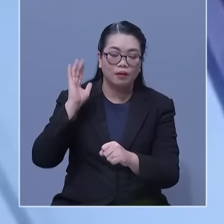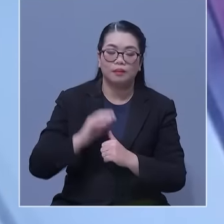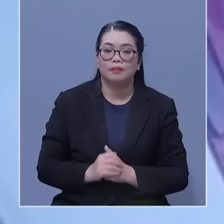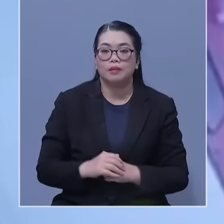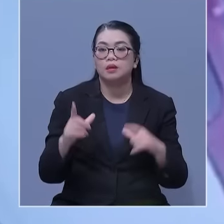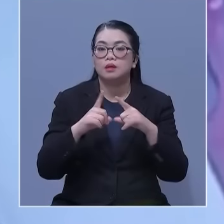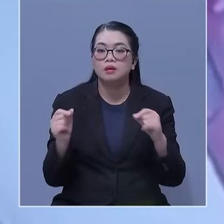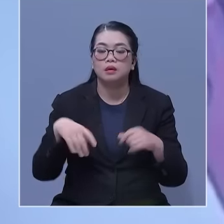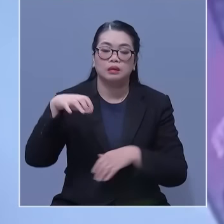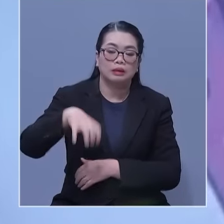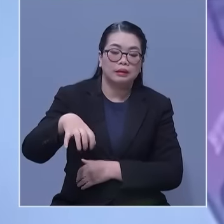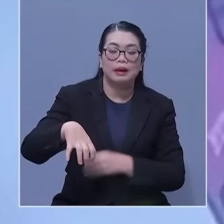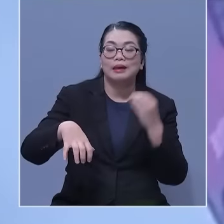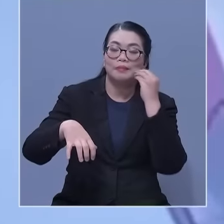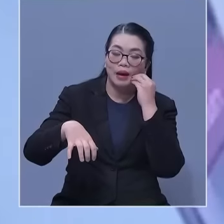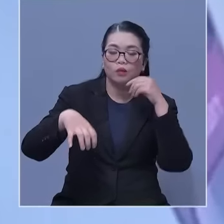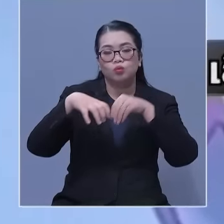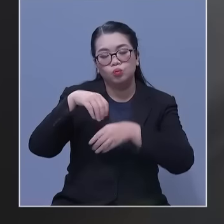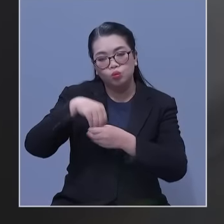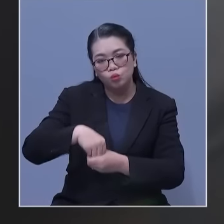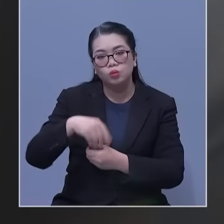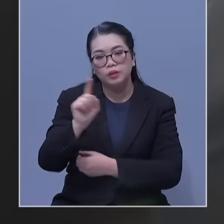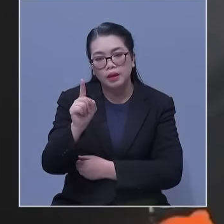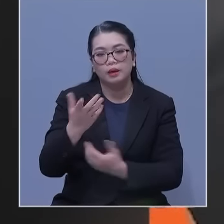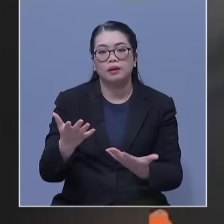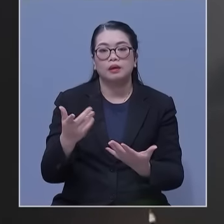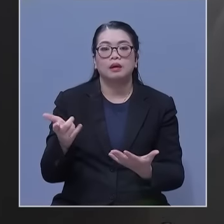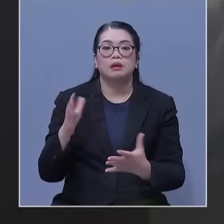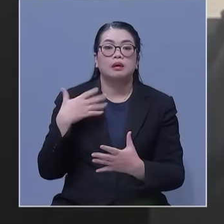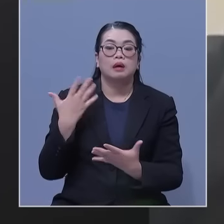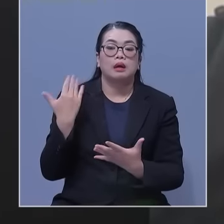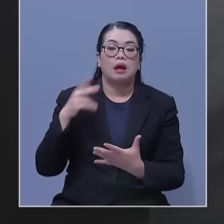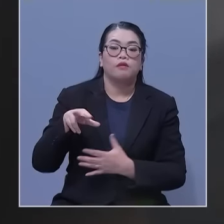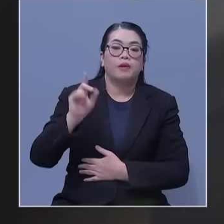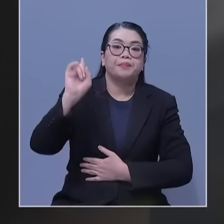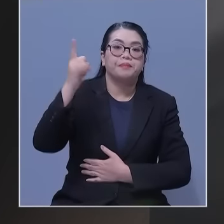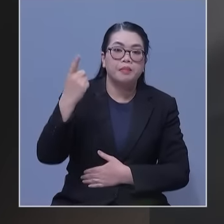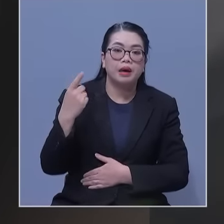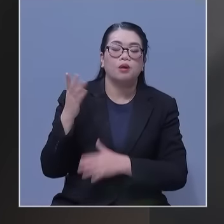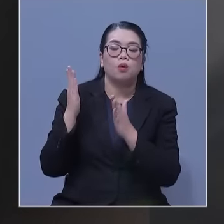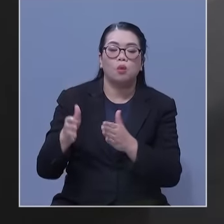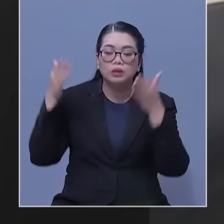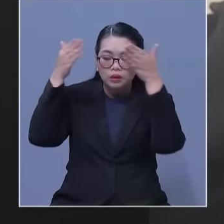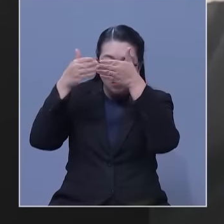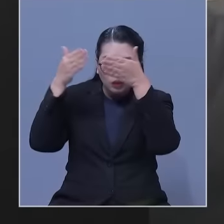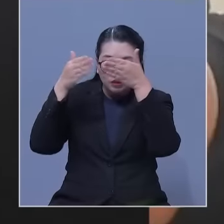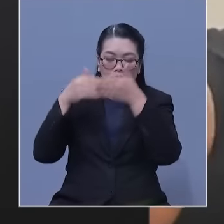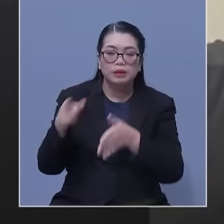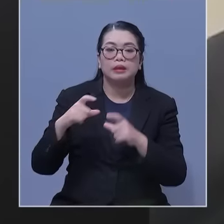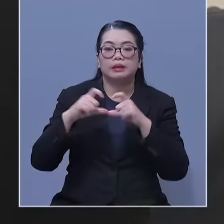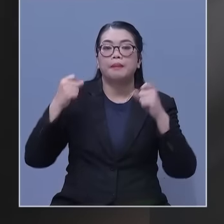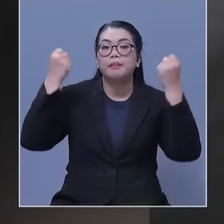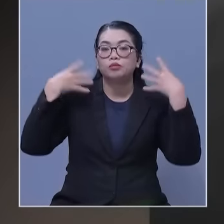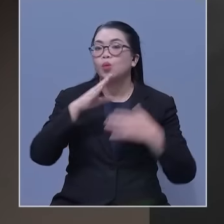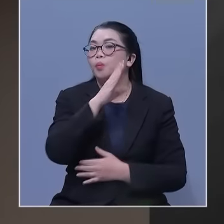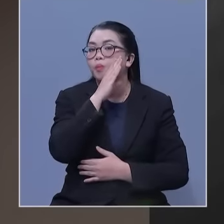เรื่องถิ่นที่อยู่อาศัยของเสี่ยแป้งเนี่ยยิ่งชัดขึ้นหลังจากเสี่ยแป้งไปมีแฟนใหม่เป็นชาวอินโดนีเซียแล้วก็ทำบัตรประชา